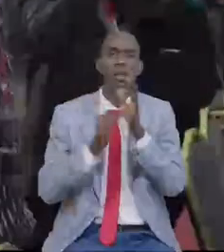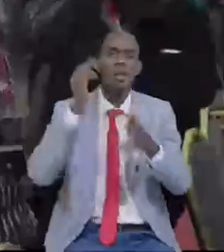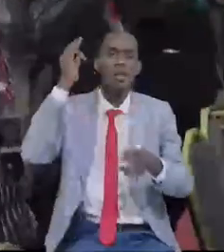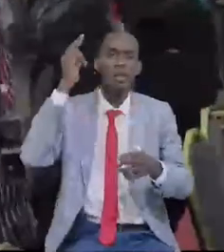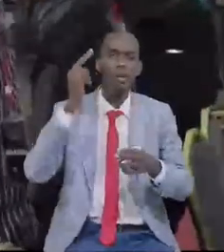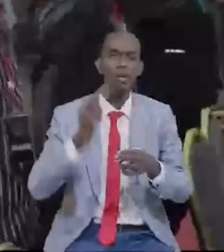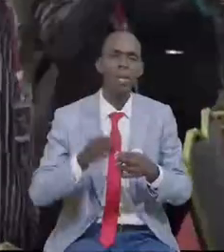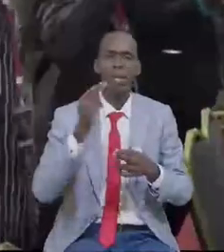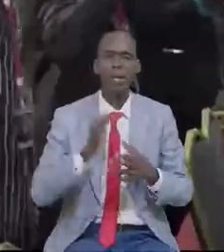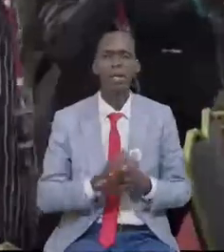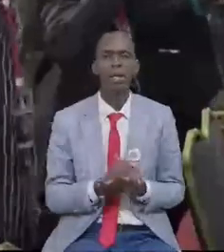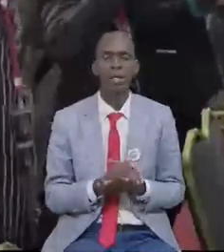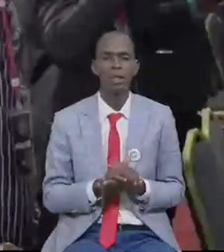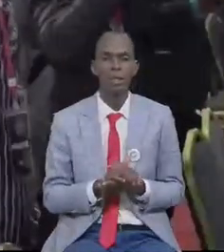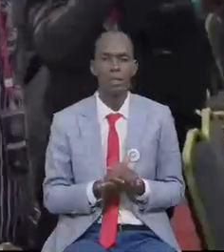Jésus.